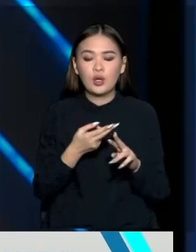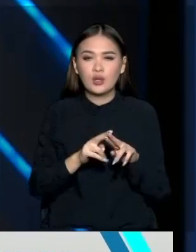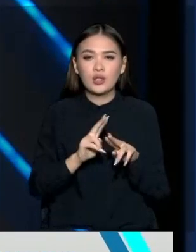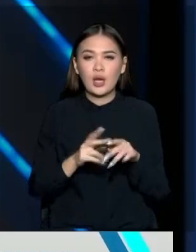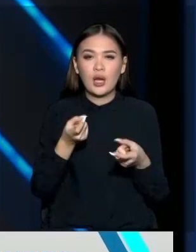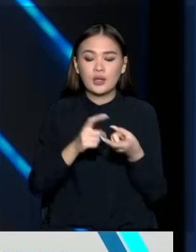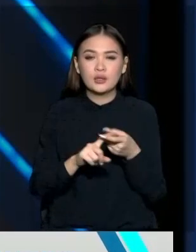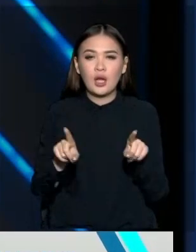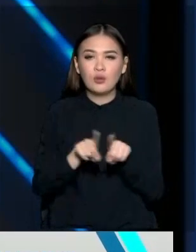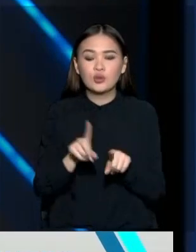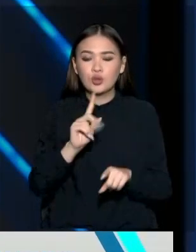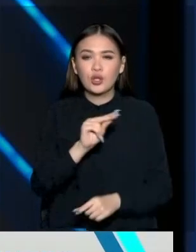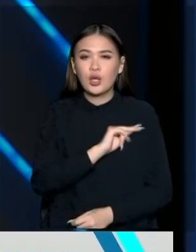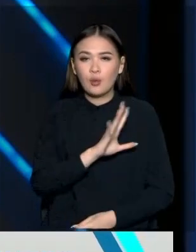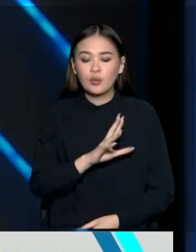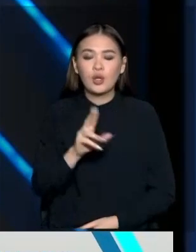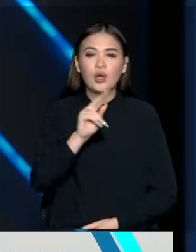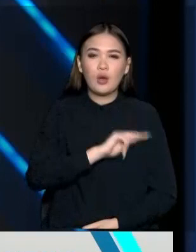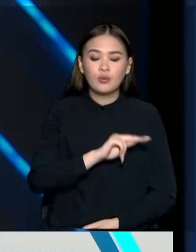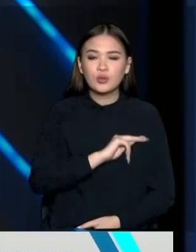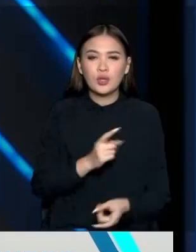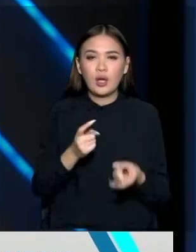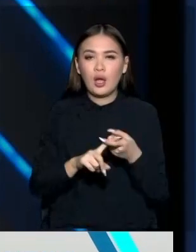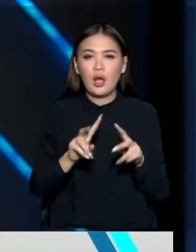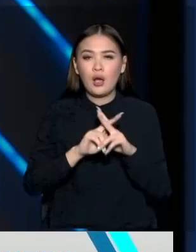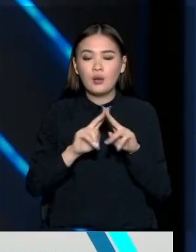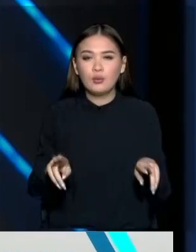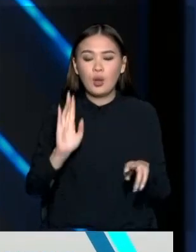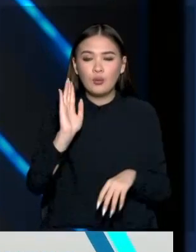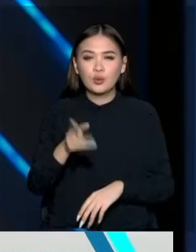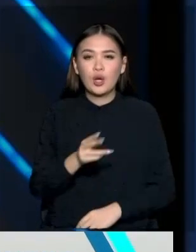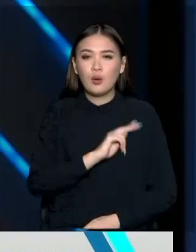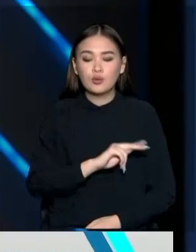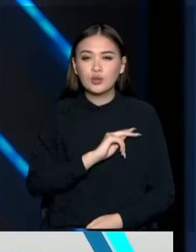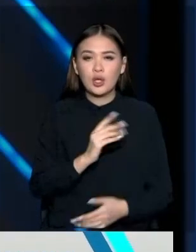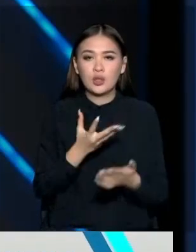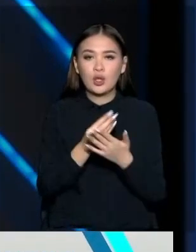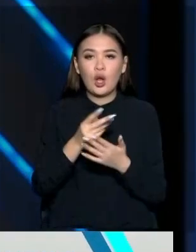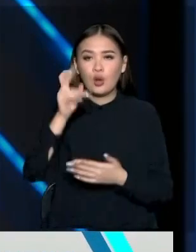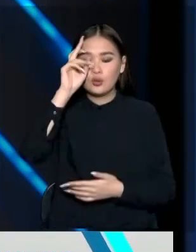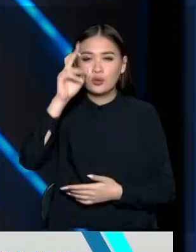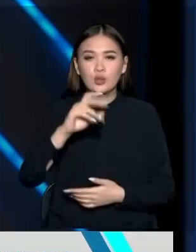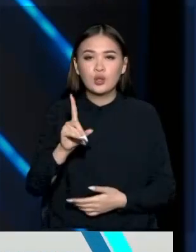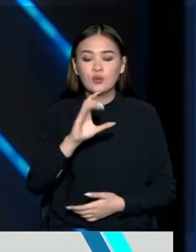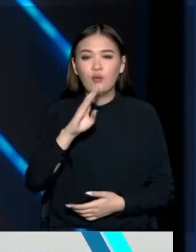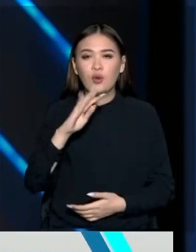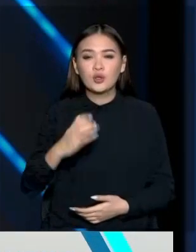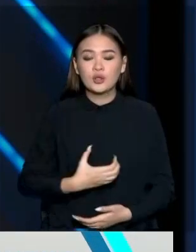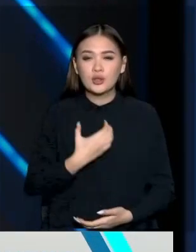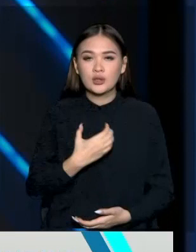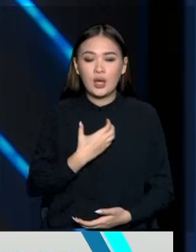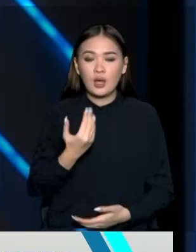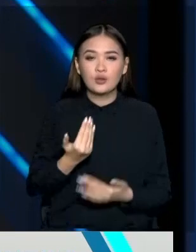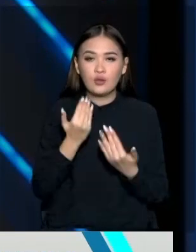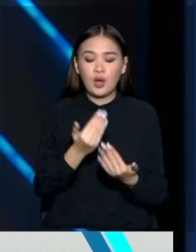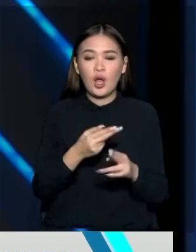неработающих граждан так и работающих работающие граждане у нас получают социальные выплаты из государственного фонда социального страхования То есть их